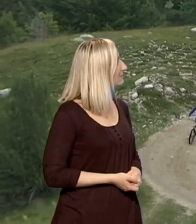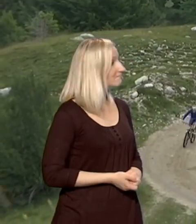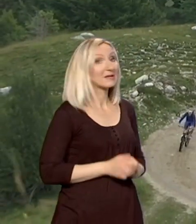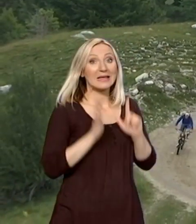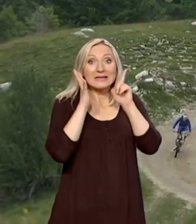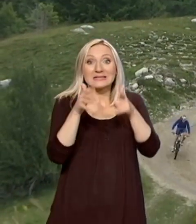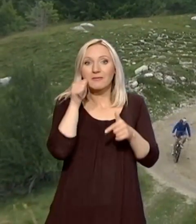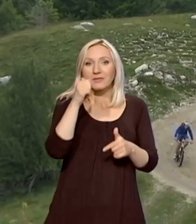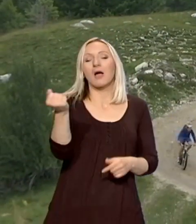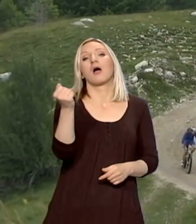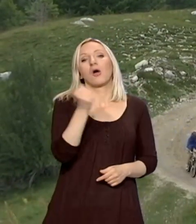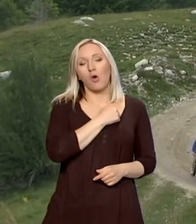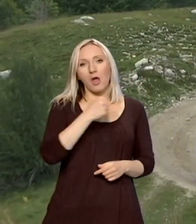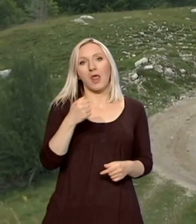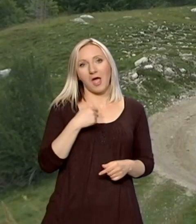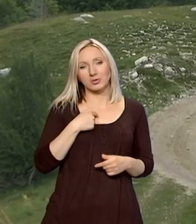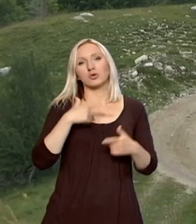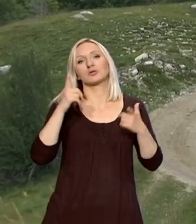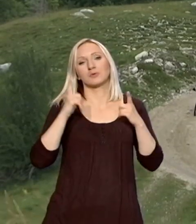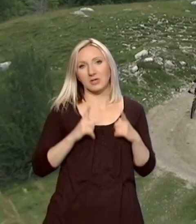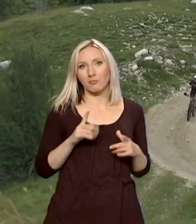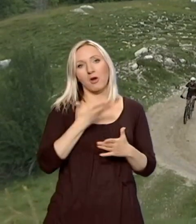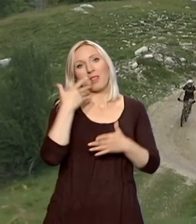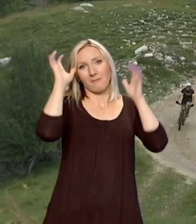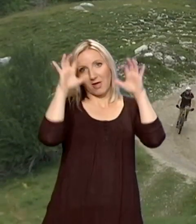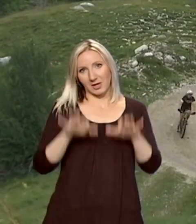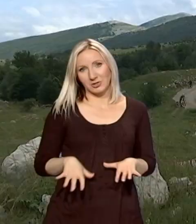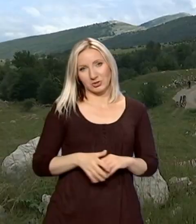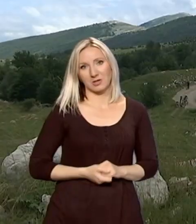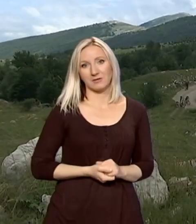Sedmog dana konačno smo se odmorili od kiše.